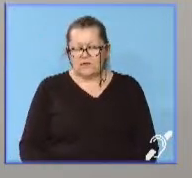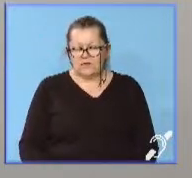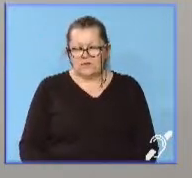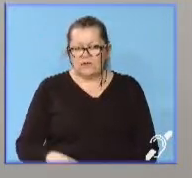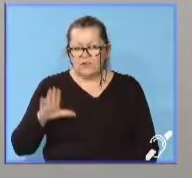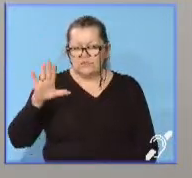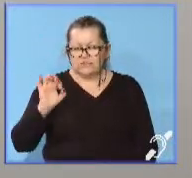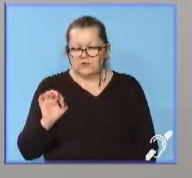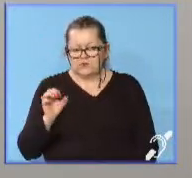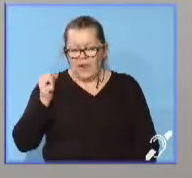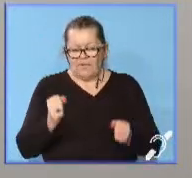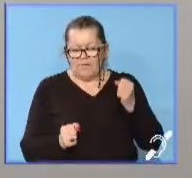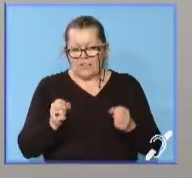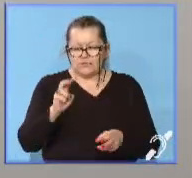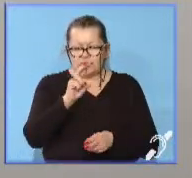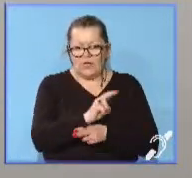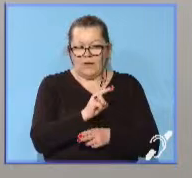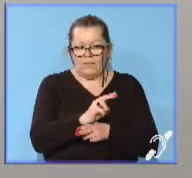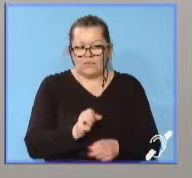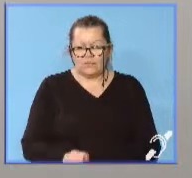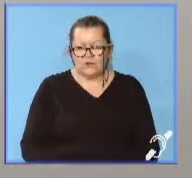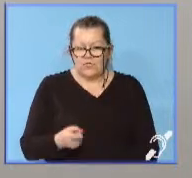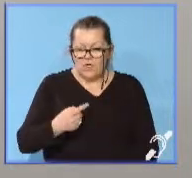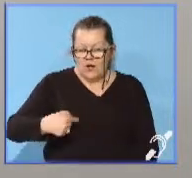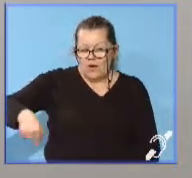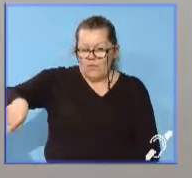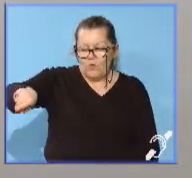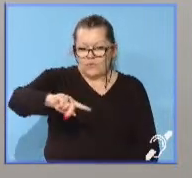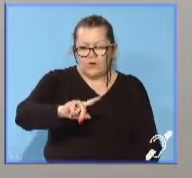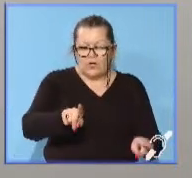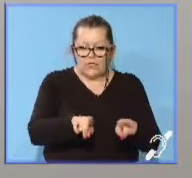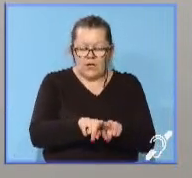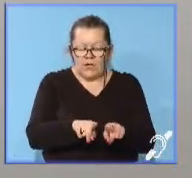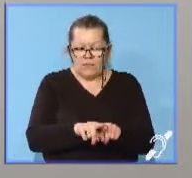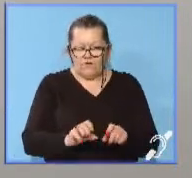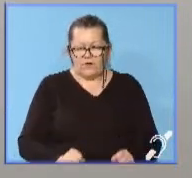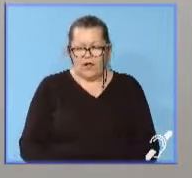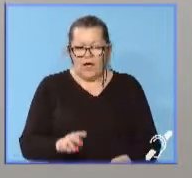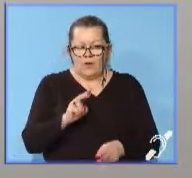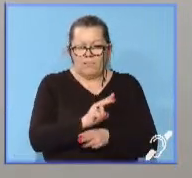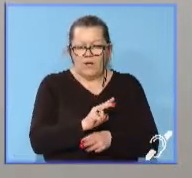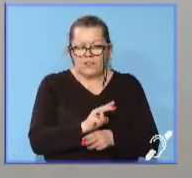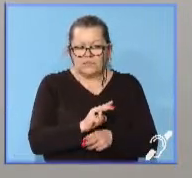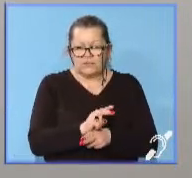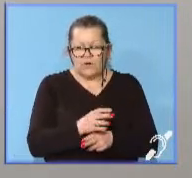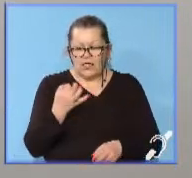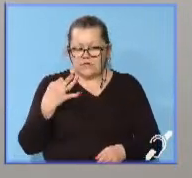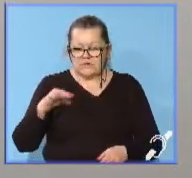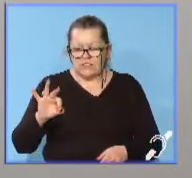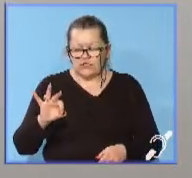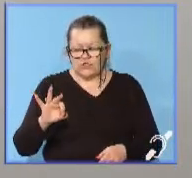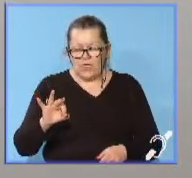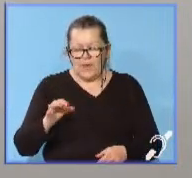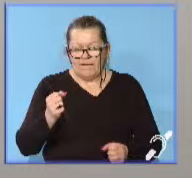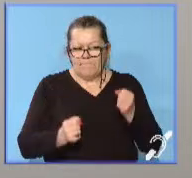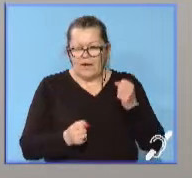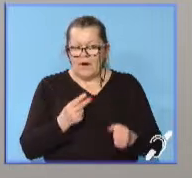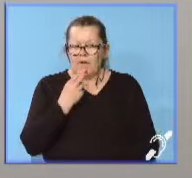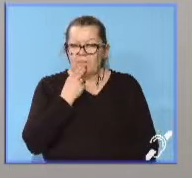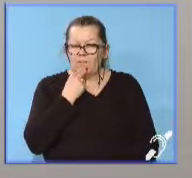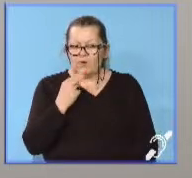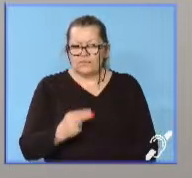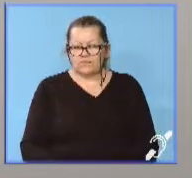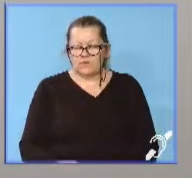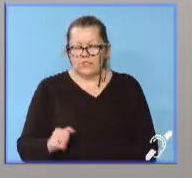peste 50 de vehicule Dar și pe Varianta ocolitoare a municipiului Caracal unde au participat 10 vehicule polițiștii din